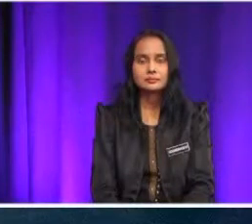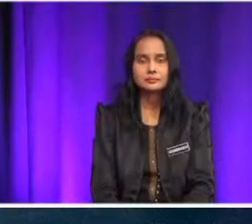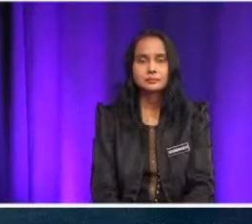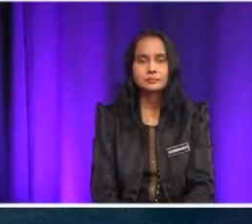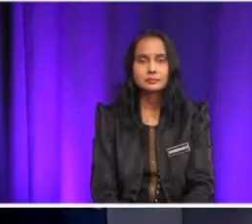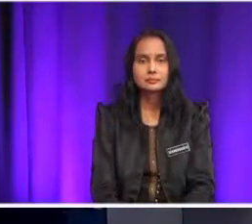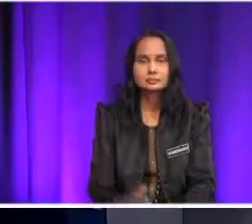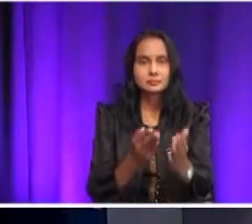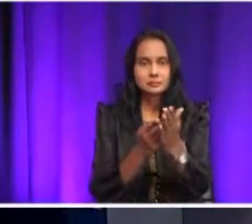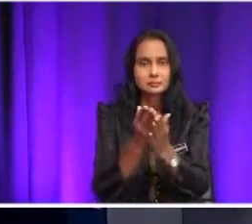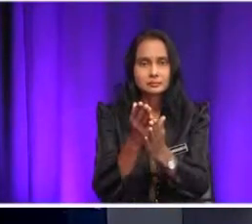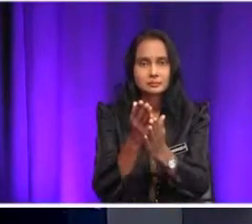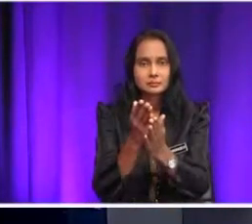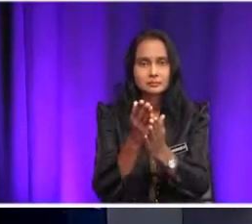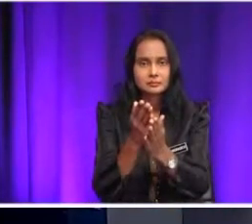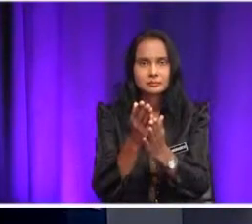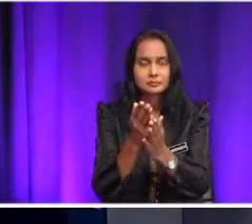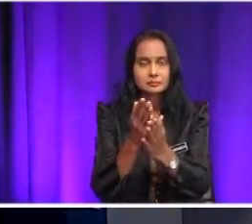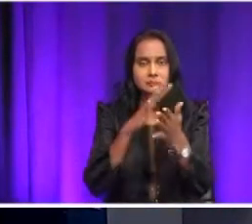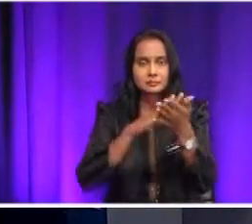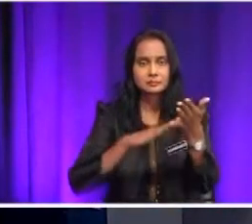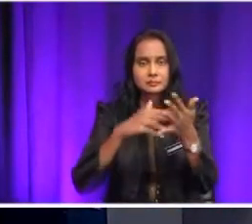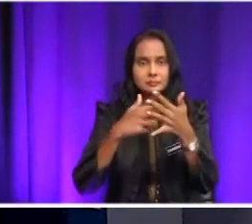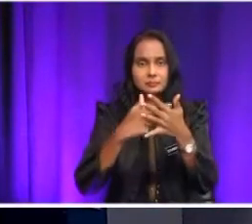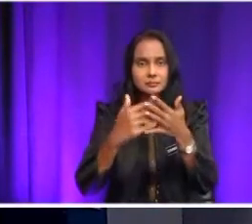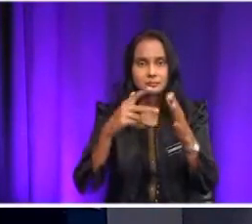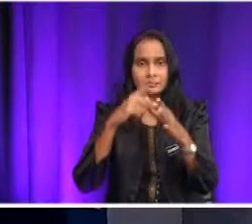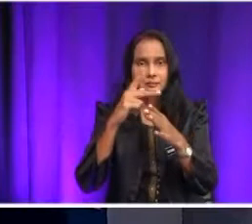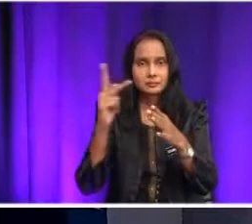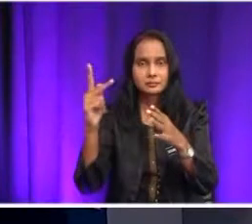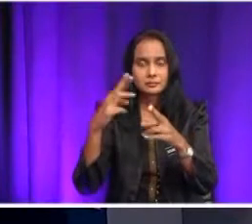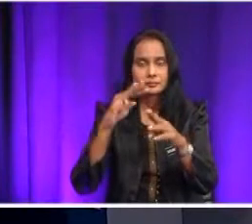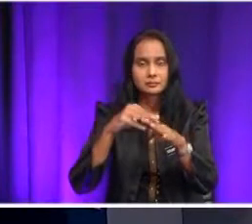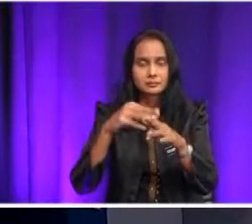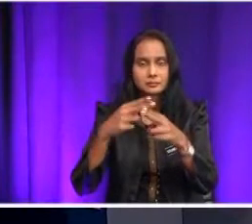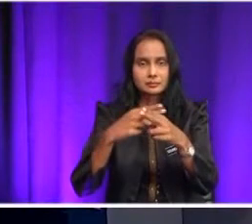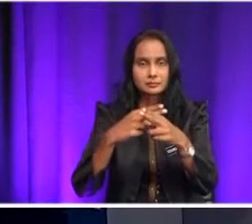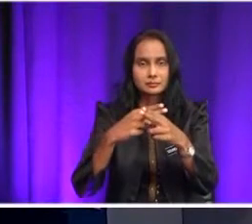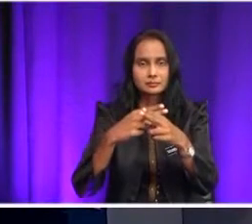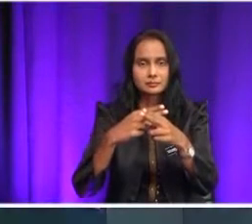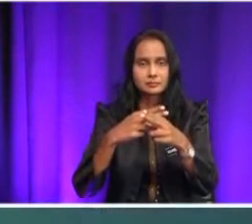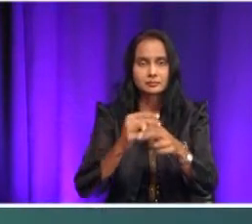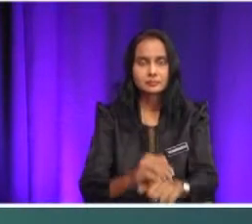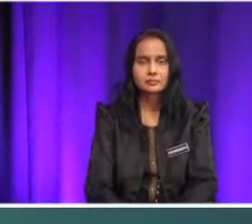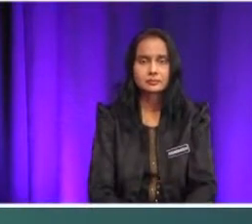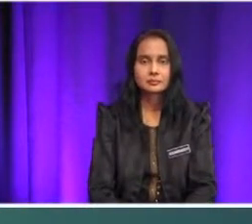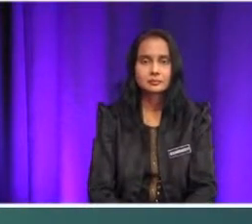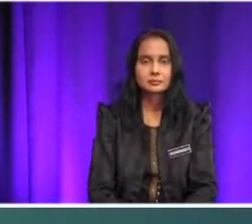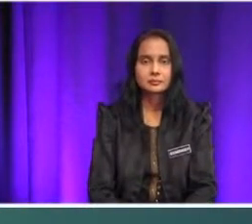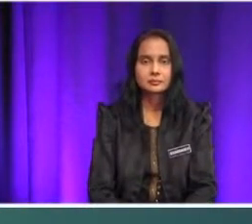kita lihat kepada jadwal pengeluaran jangka pendek tadi oke dekat situ ada